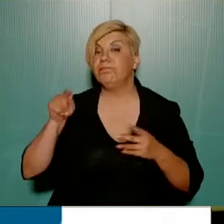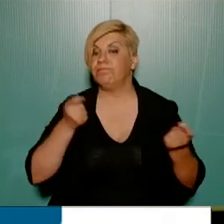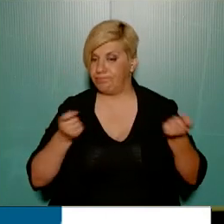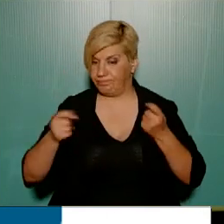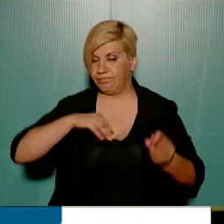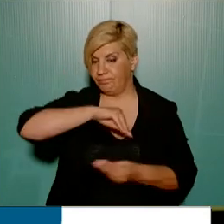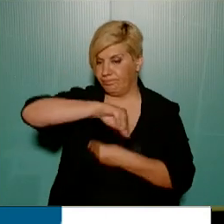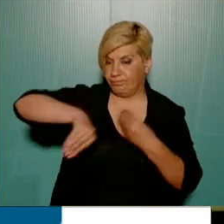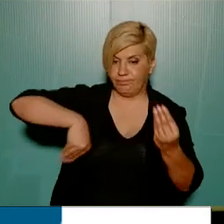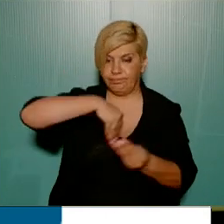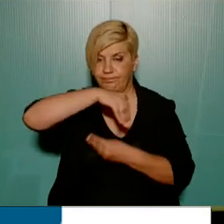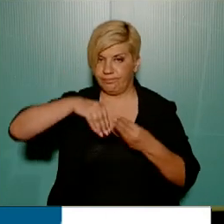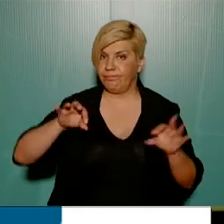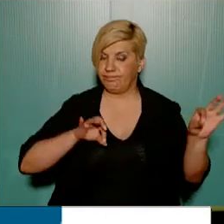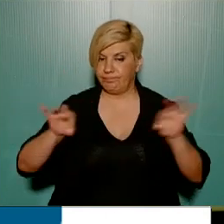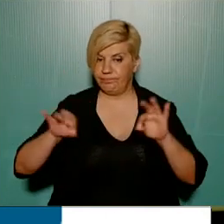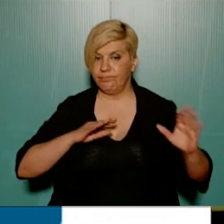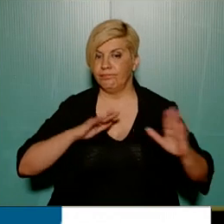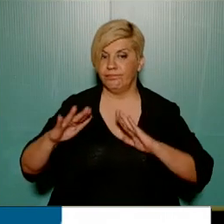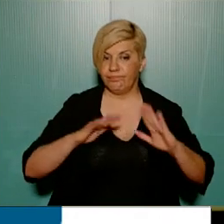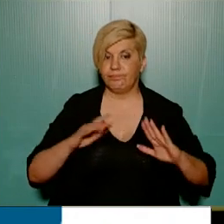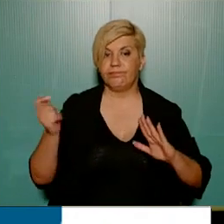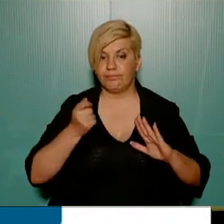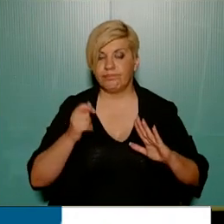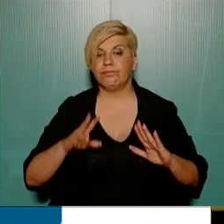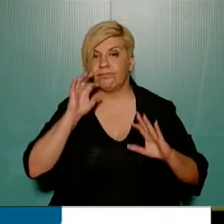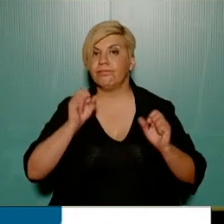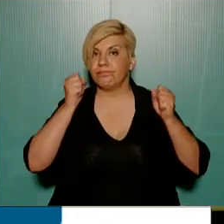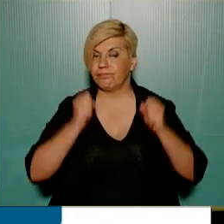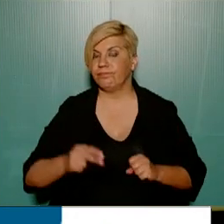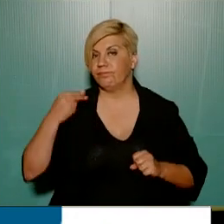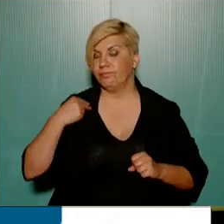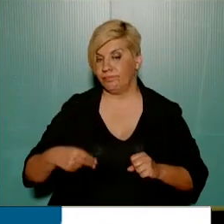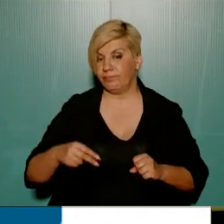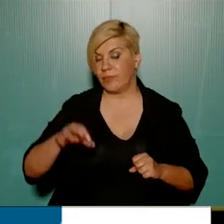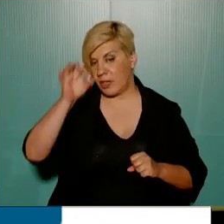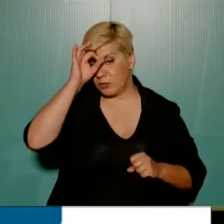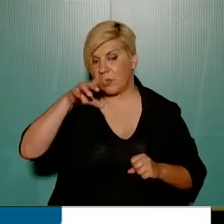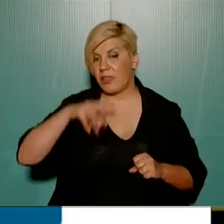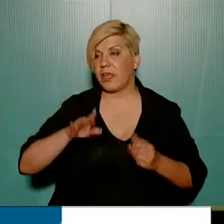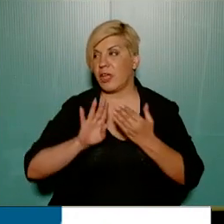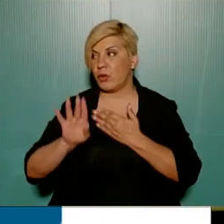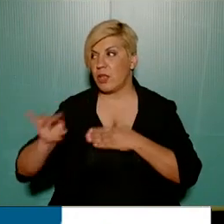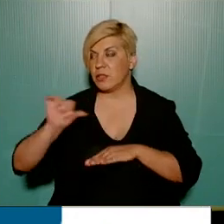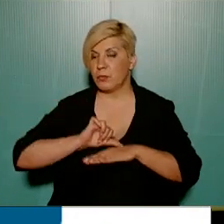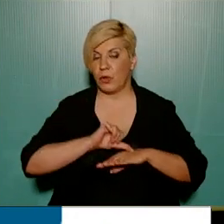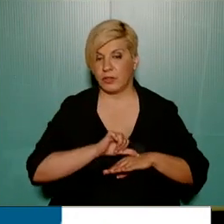Αναδιαρθρώσαμε τον υπηρεσιακό σχεδιασμό, φροντίζοντας να κάνουμε αισθητή την παρουσία της Δημοτικής Αστυνομίας σε κάθε γειτονιά της